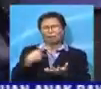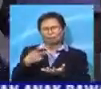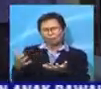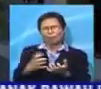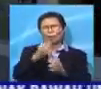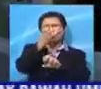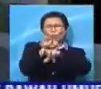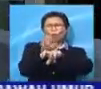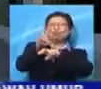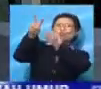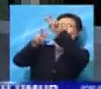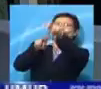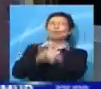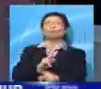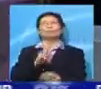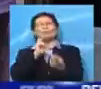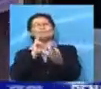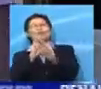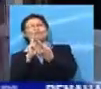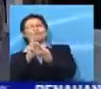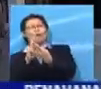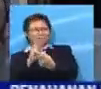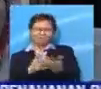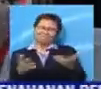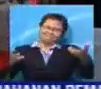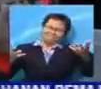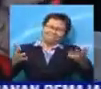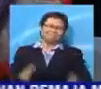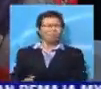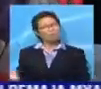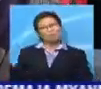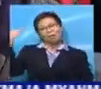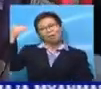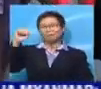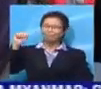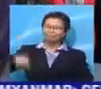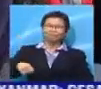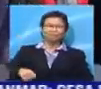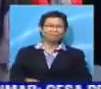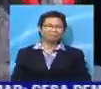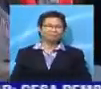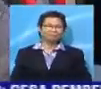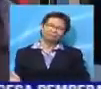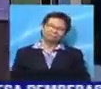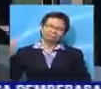kita. Kebetulan. Alang-alang kan? Boleh? Boleh? Sekarang?